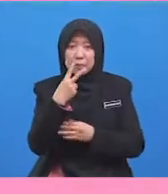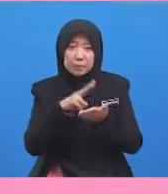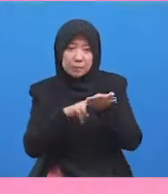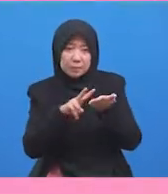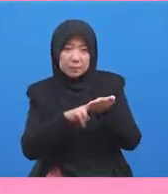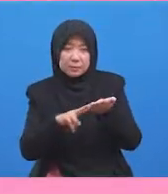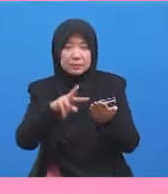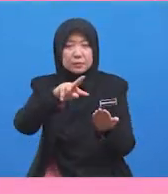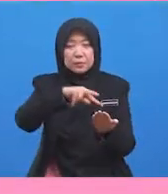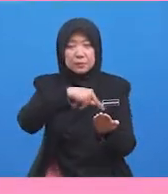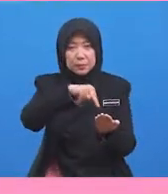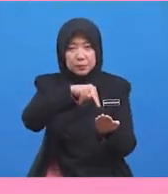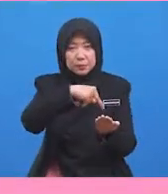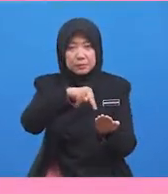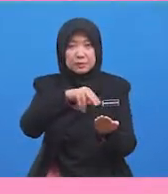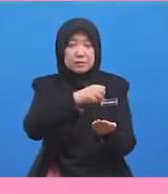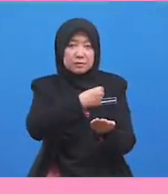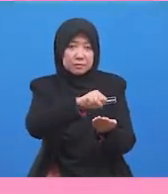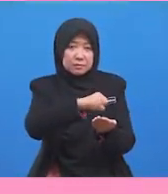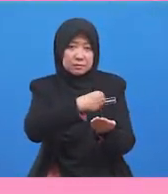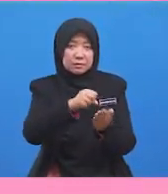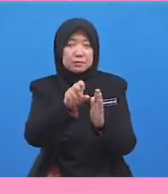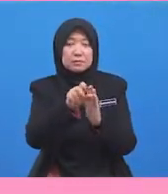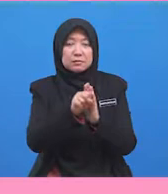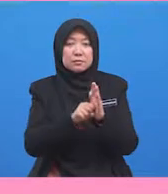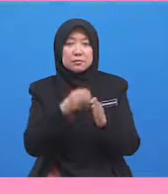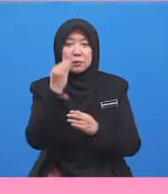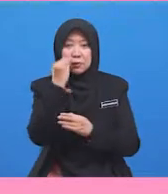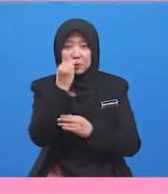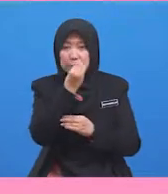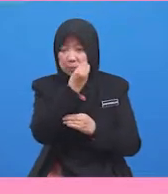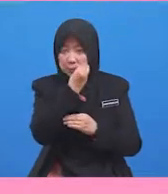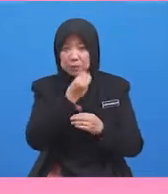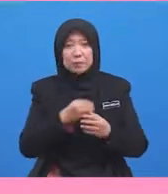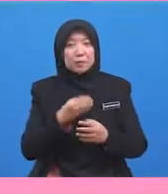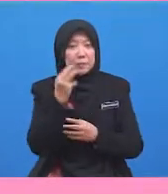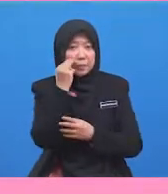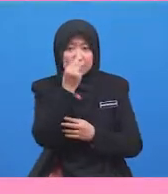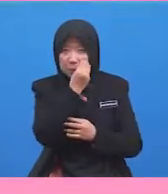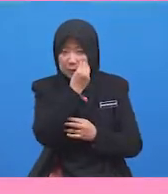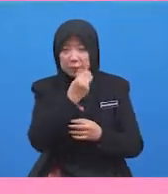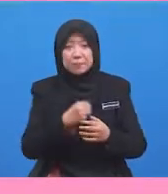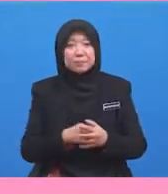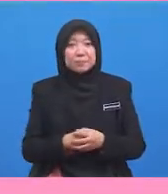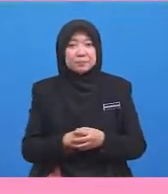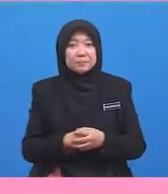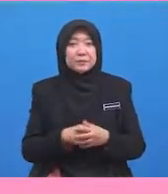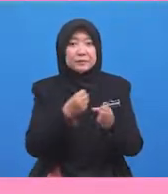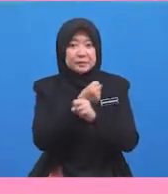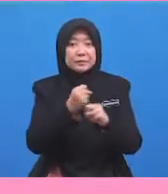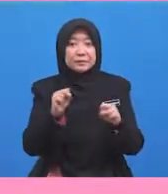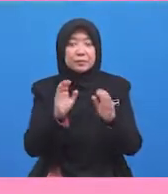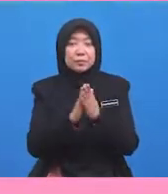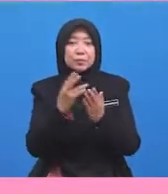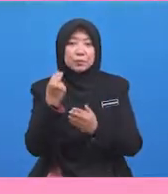puisi dalam sajak pada sekuntung mawar Hai chegou harap murid-murid telah pun bersedia dengan buku